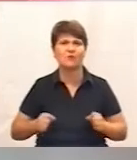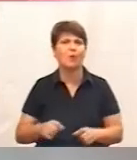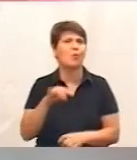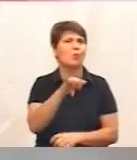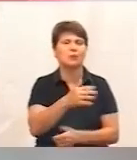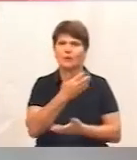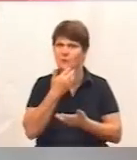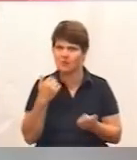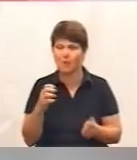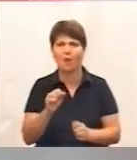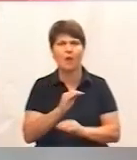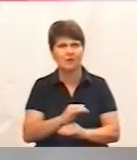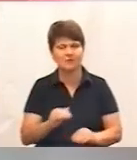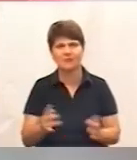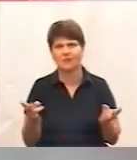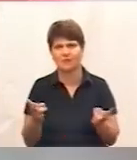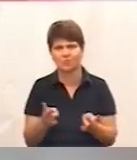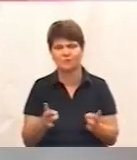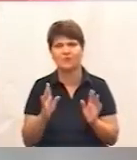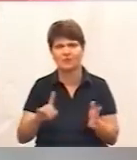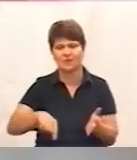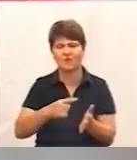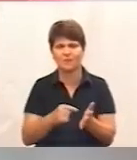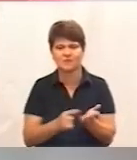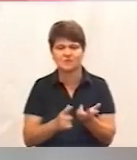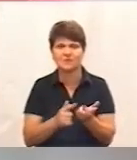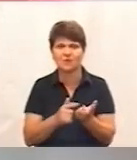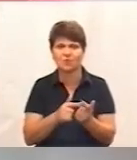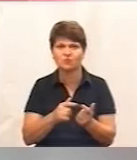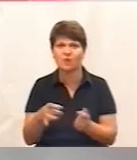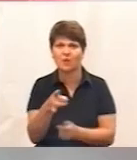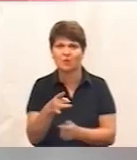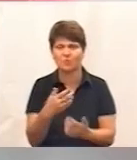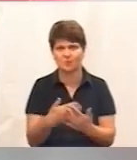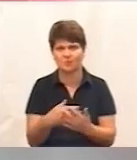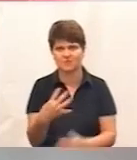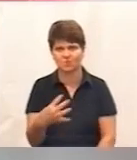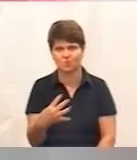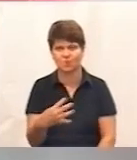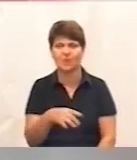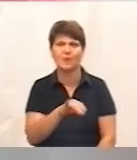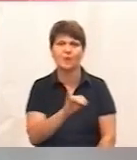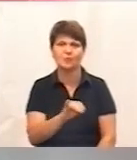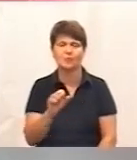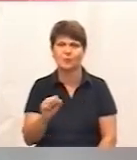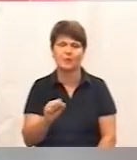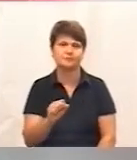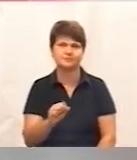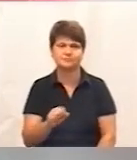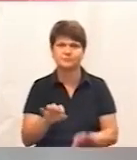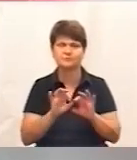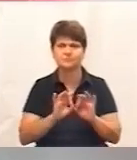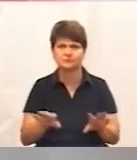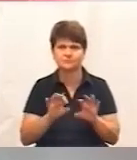а дітей, які її потребують, лише у місті, не рахуючи району, близько 40. Про це Суспільному розповіла очільниця тамтешньої